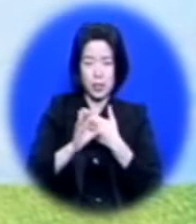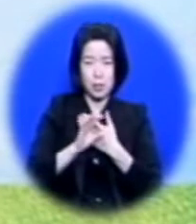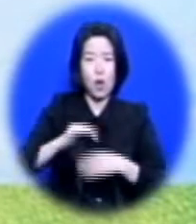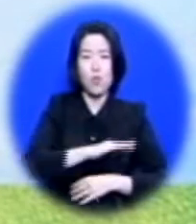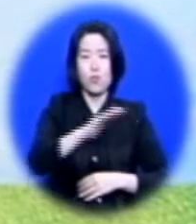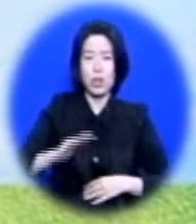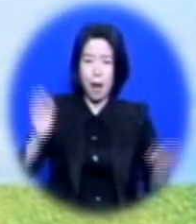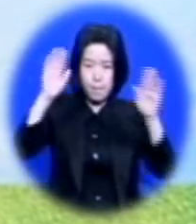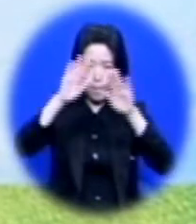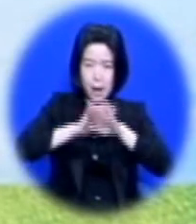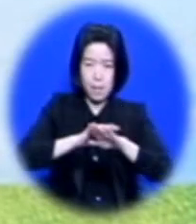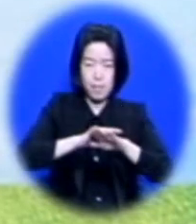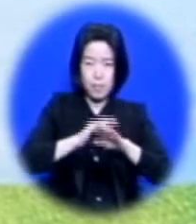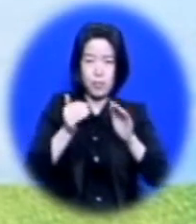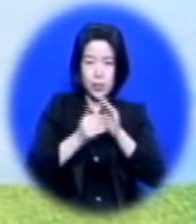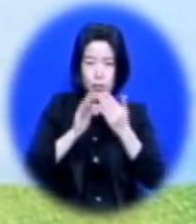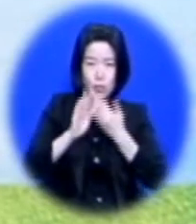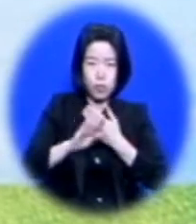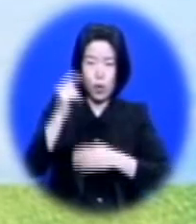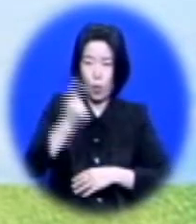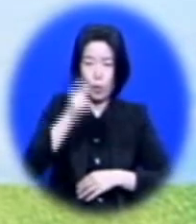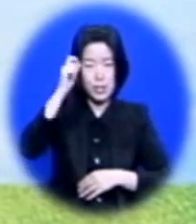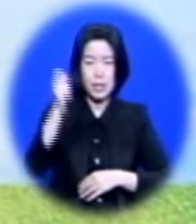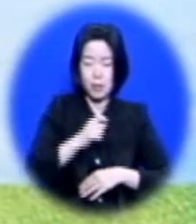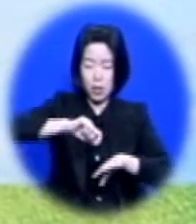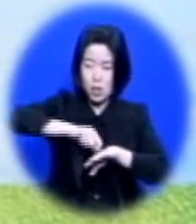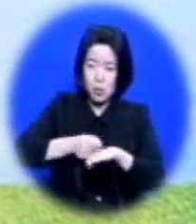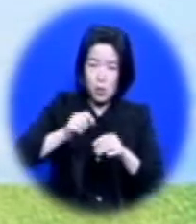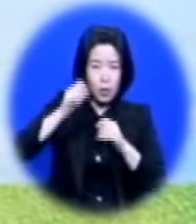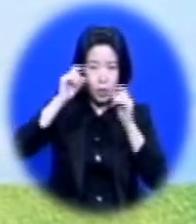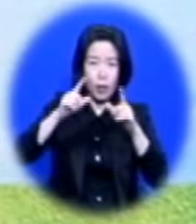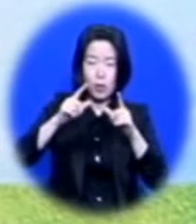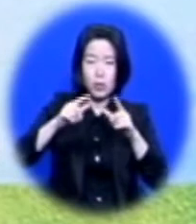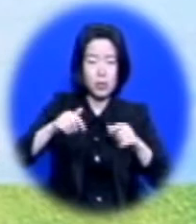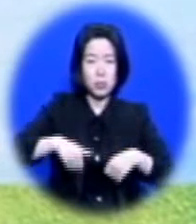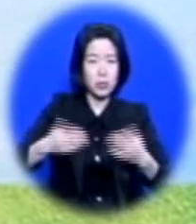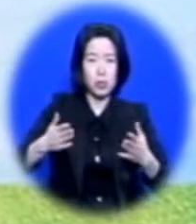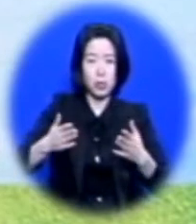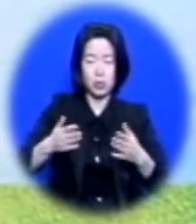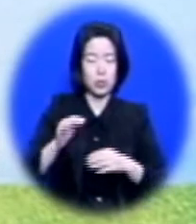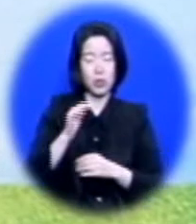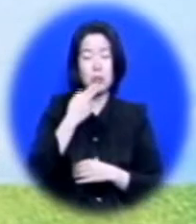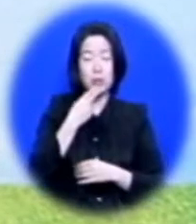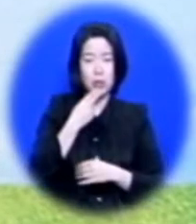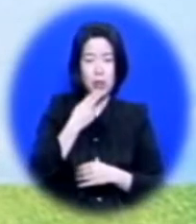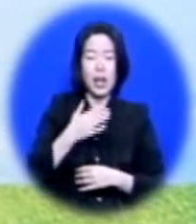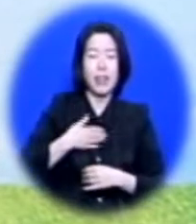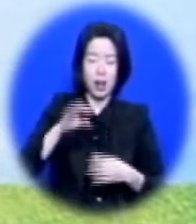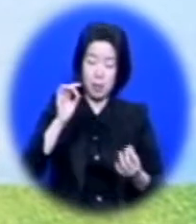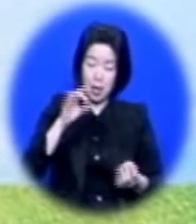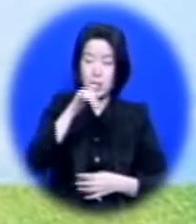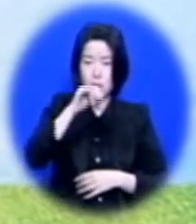밤이 지나서 오는 새벽은 뭐 일부러 깨울 필요도 없고 깨워서 될 일도 아니고 우리가 가만히